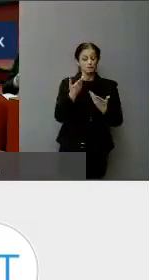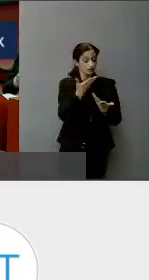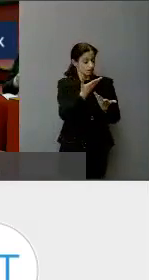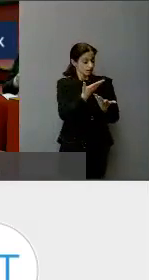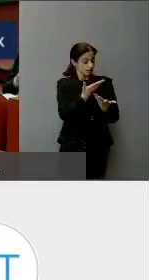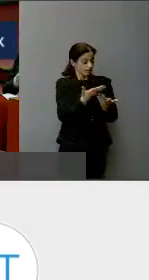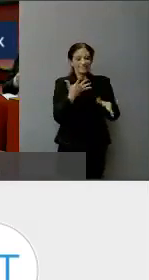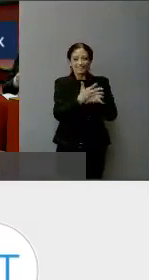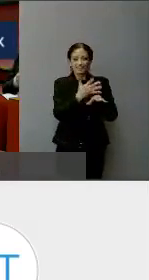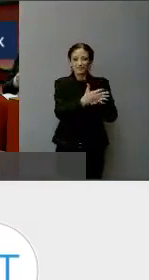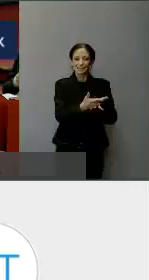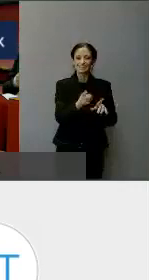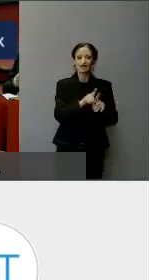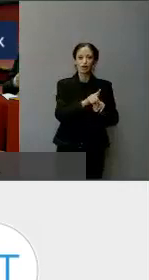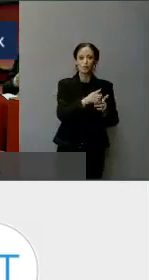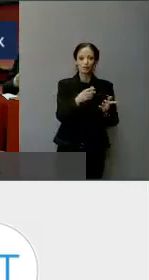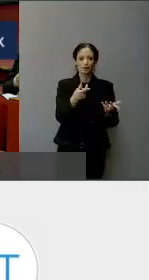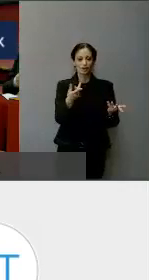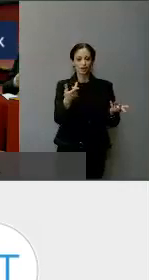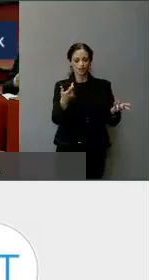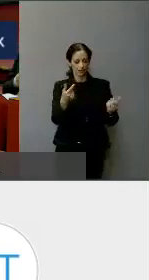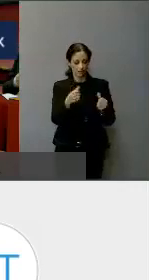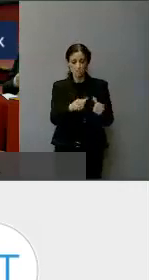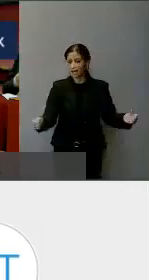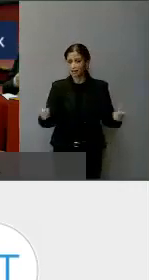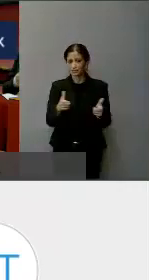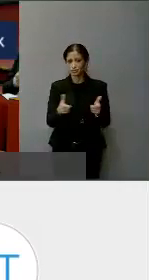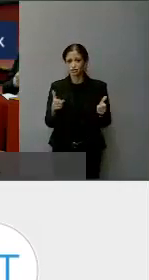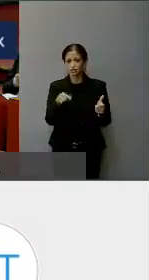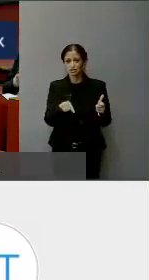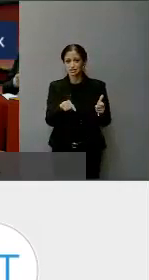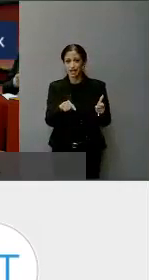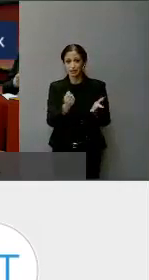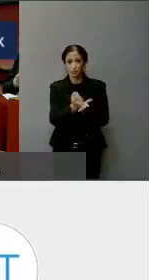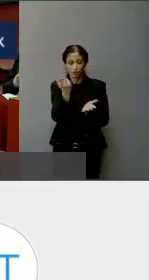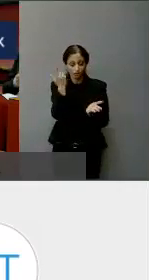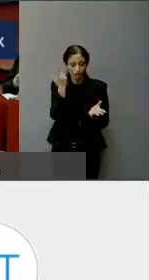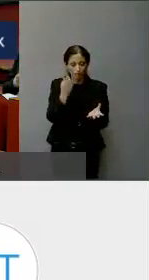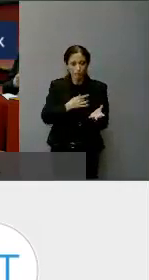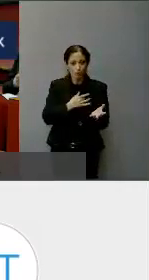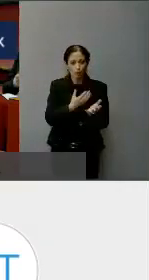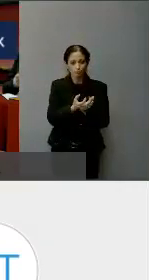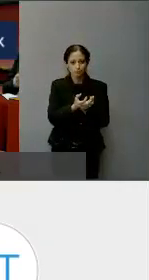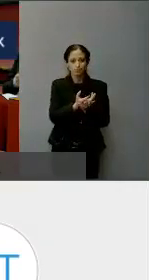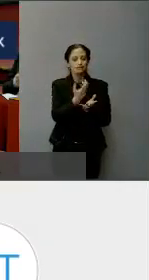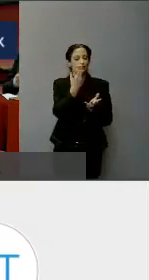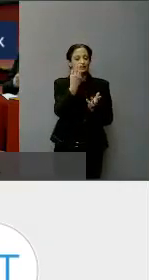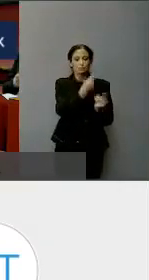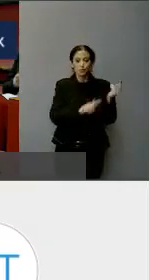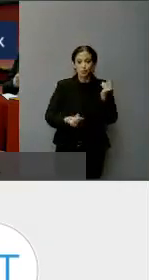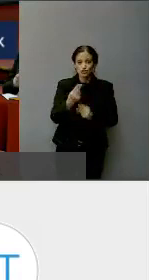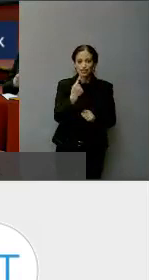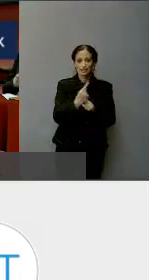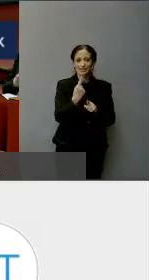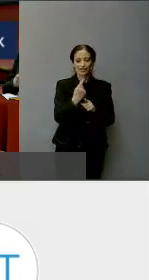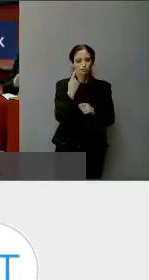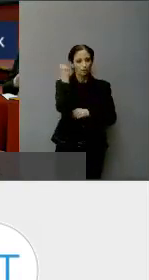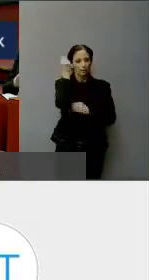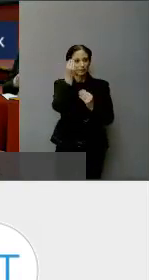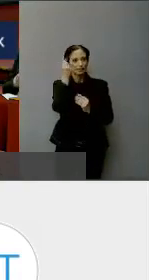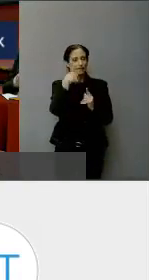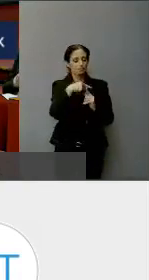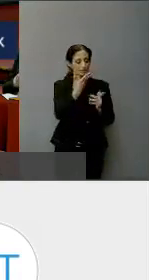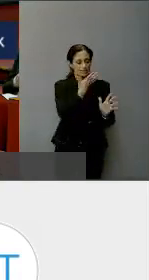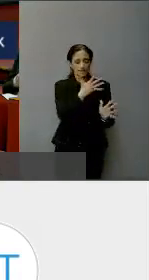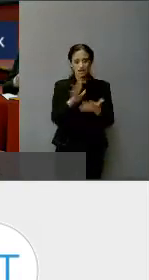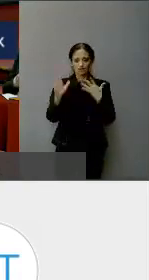interventi in aree sottoposte a vincolo idrogeologico devono essere progettati realizzati in funzione della salvaguardia